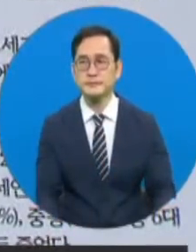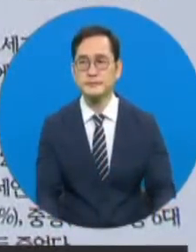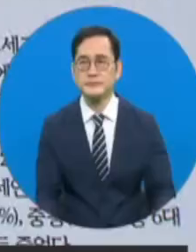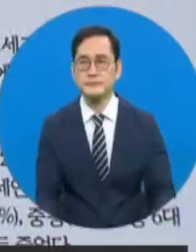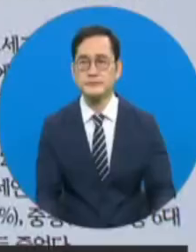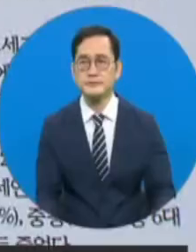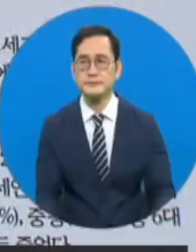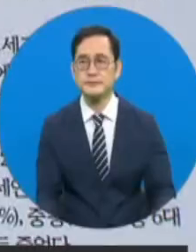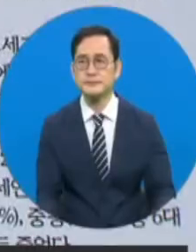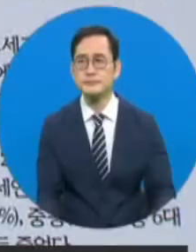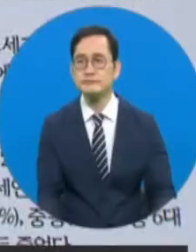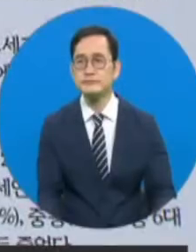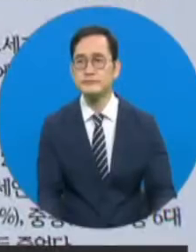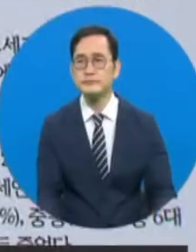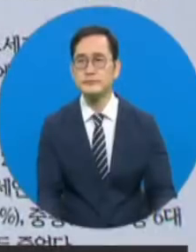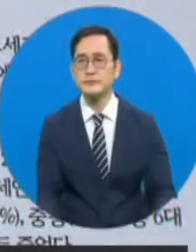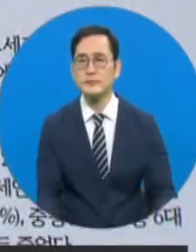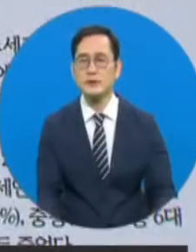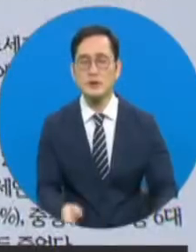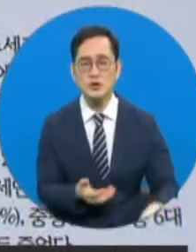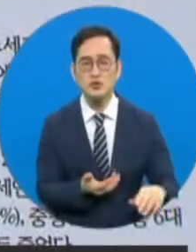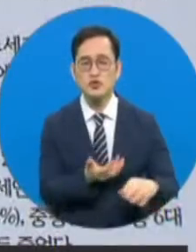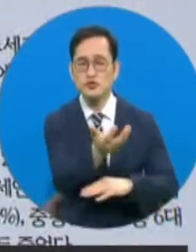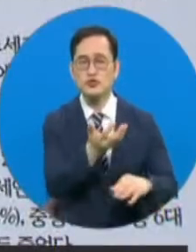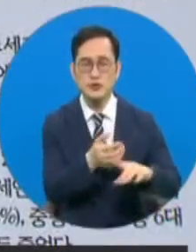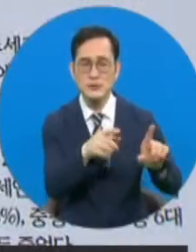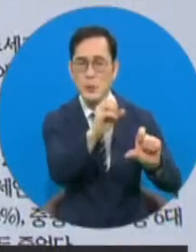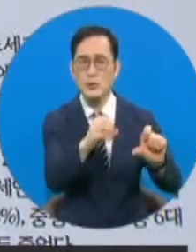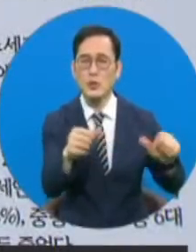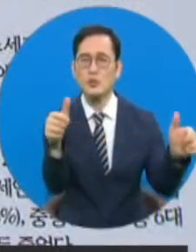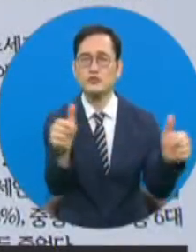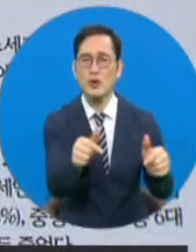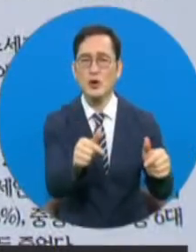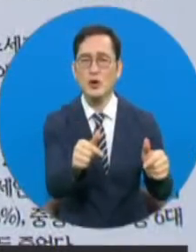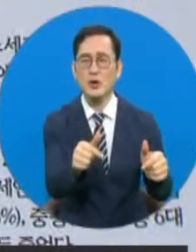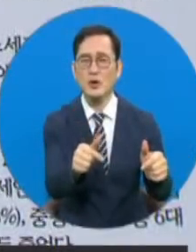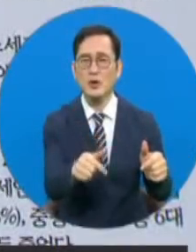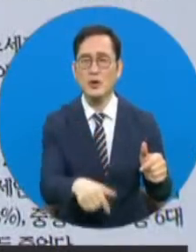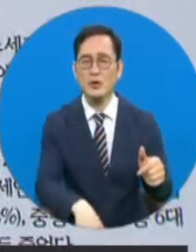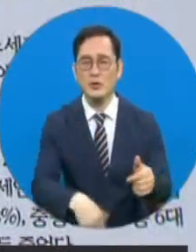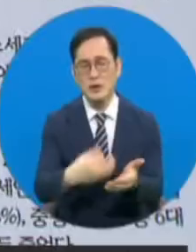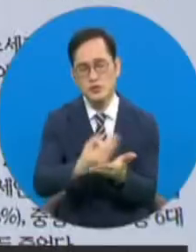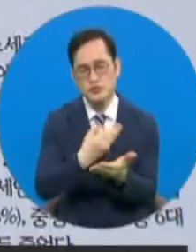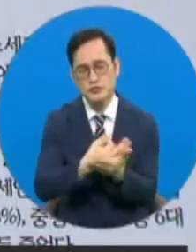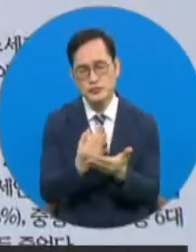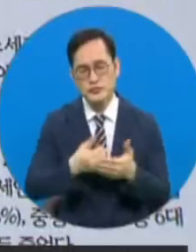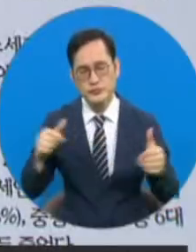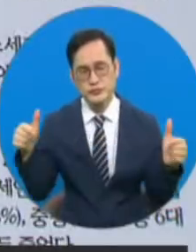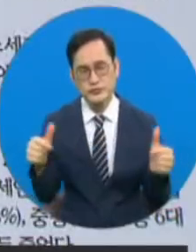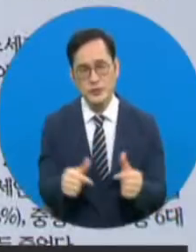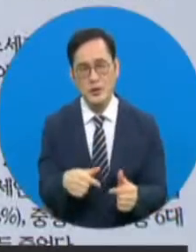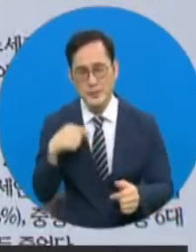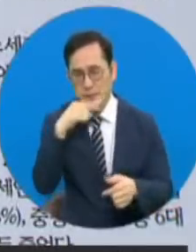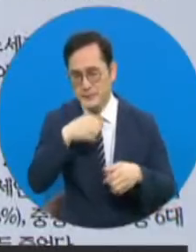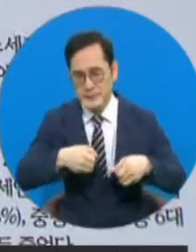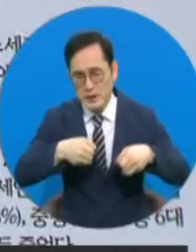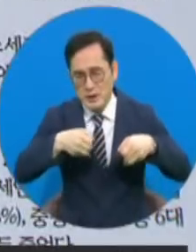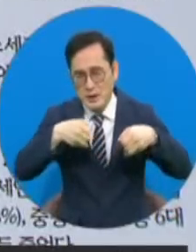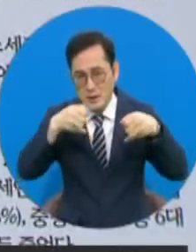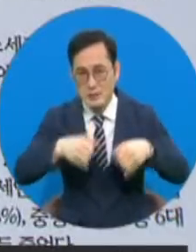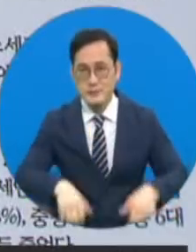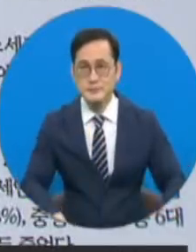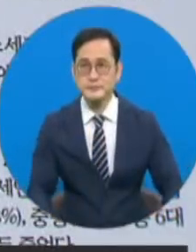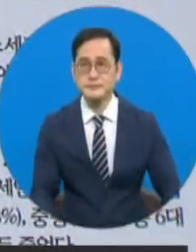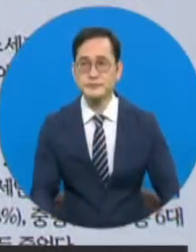수출이 15% 줄었고 무역적자도 계속되고 있습니다 8개월째 뒷걸음 중입니다 적자는 15개월째